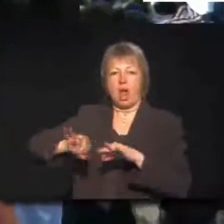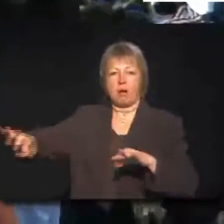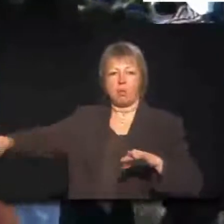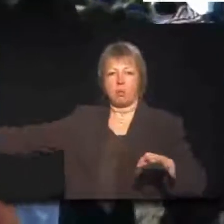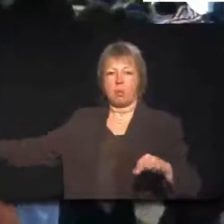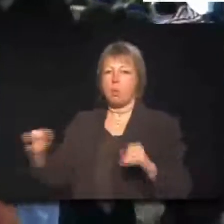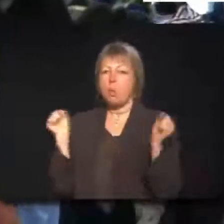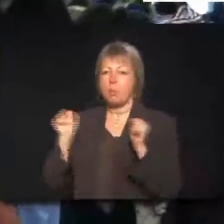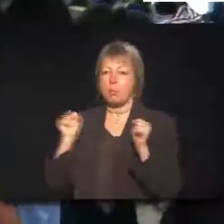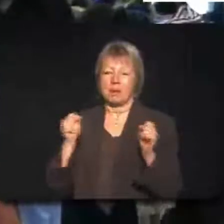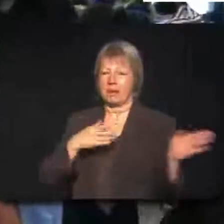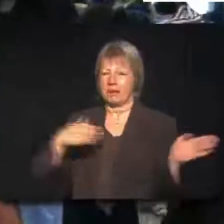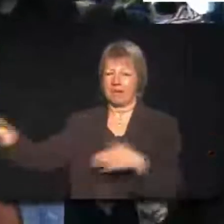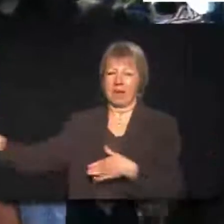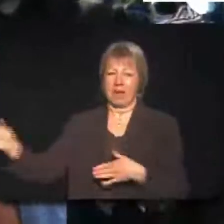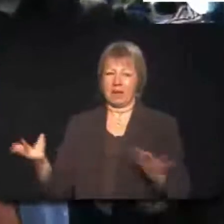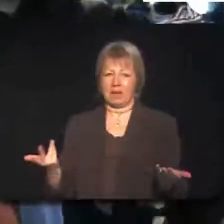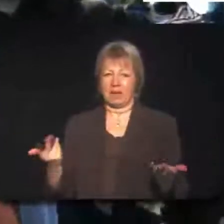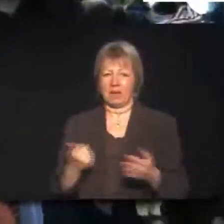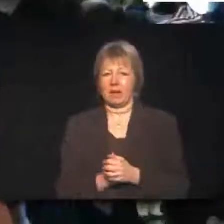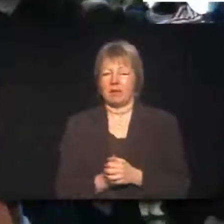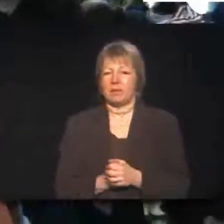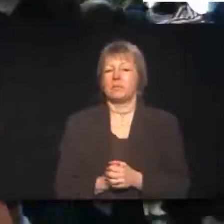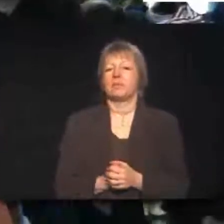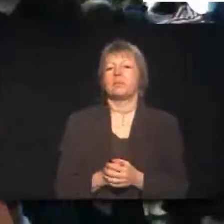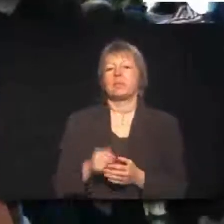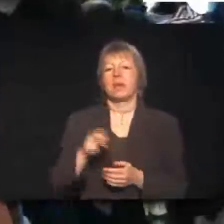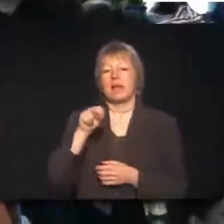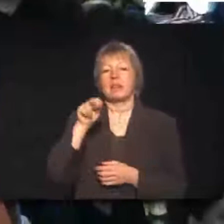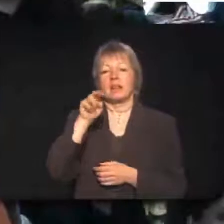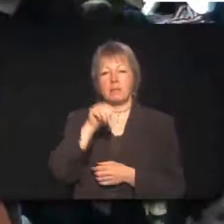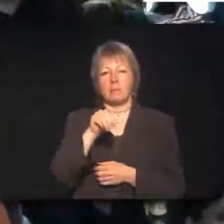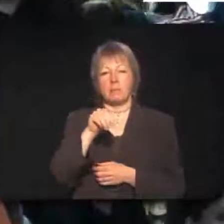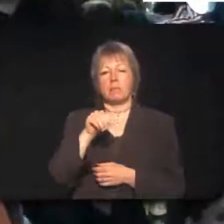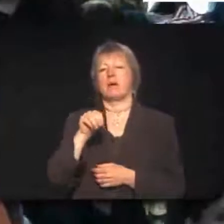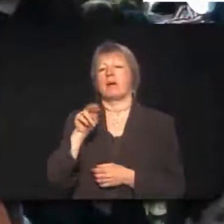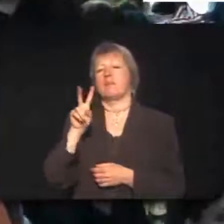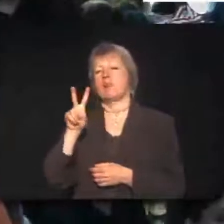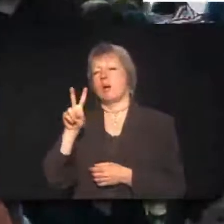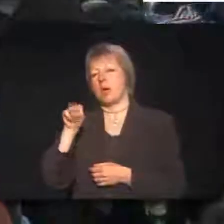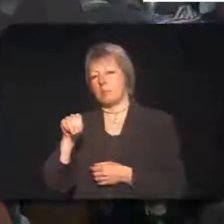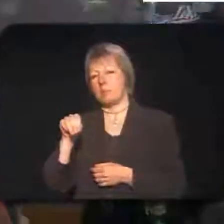wiederholt das Kennzeichen ist Neumarkt also nmvm12